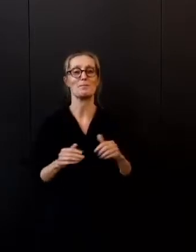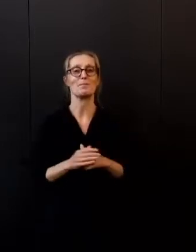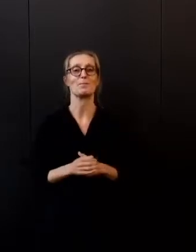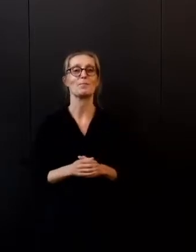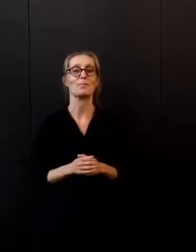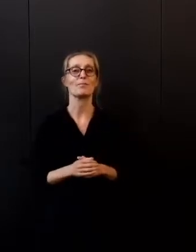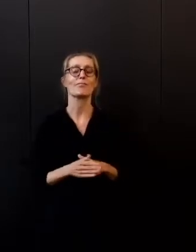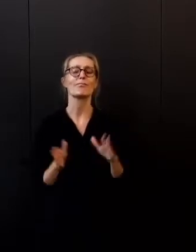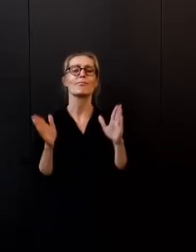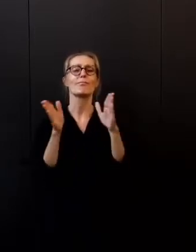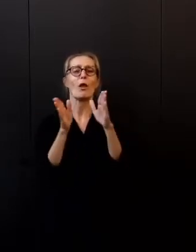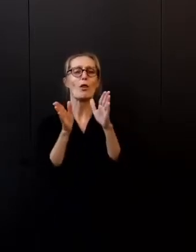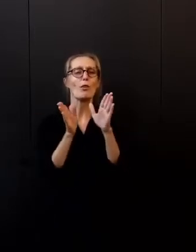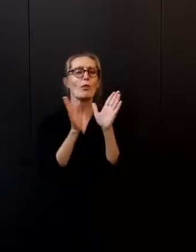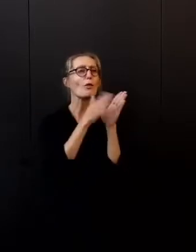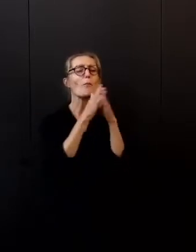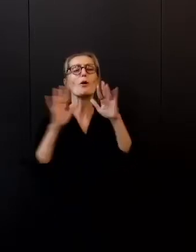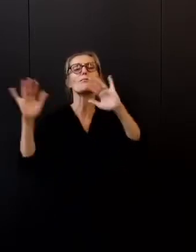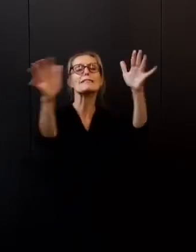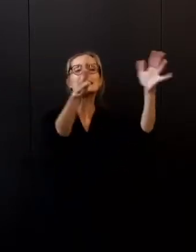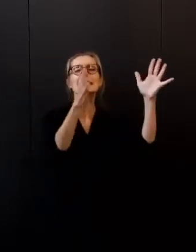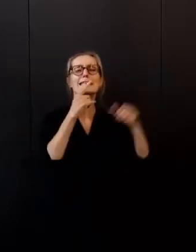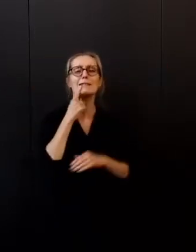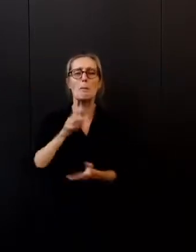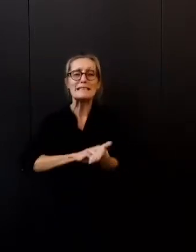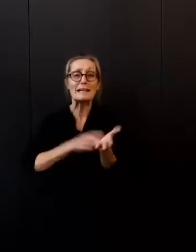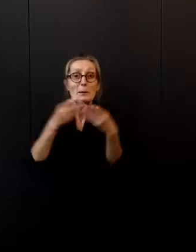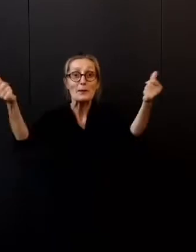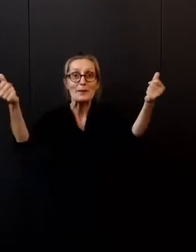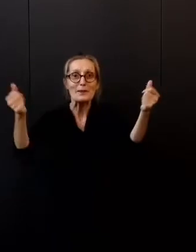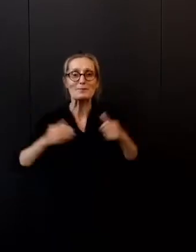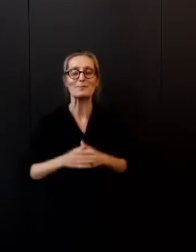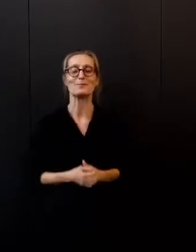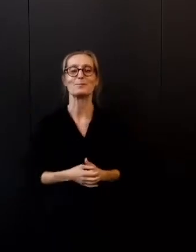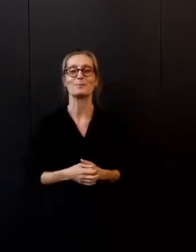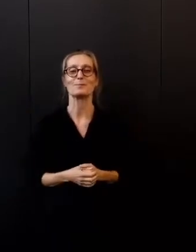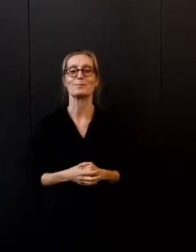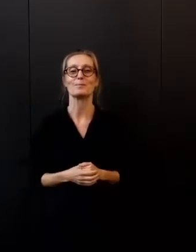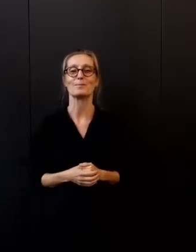Je vais demander plein d'applaudissements, comme ça, tu seras pas stressé du tout. Applaudissements!